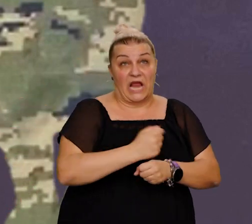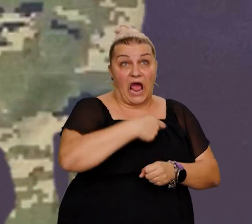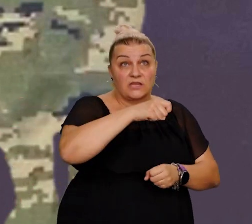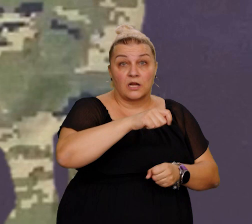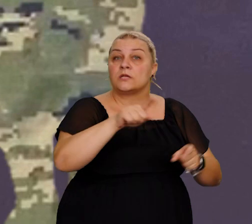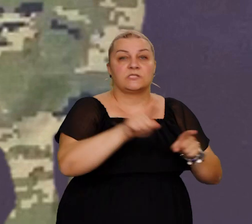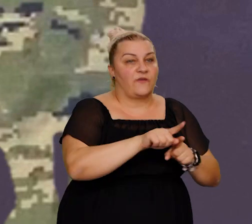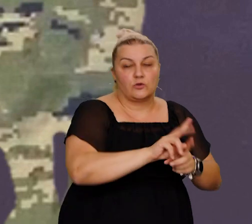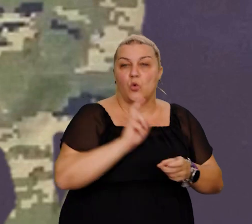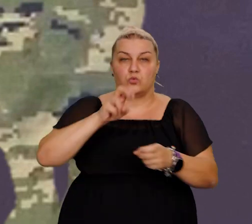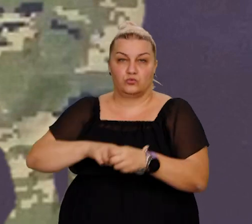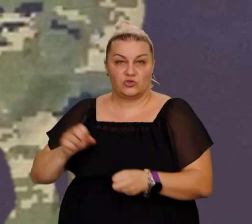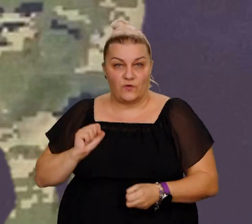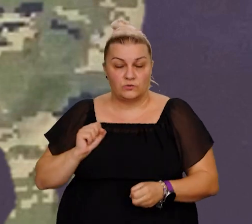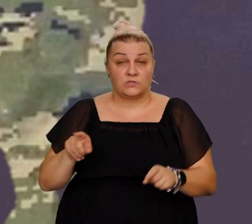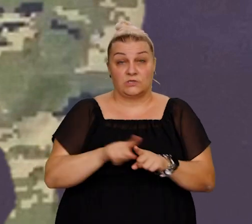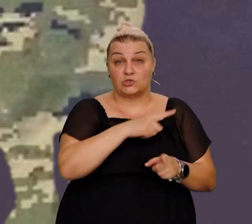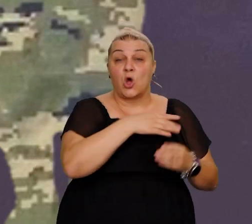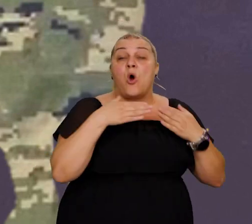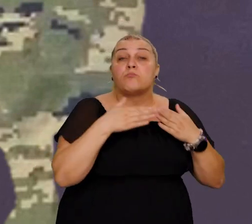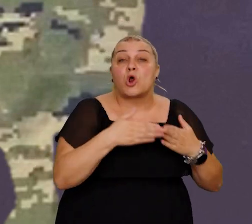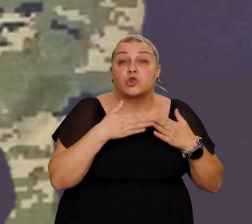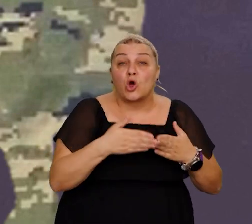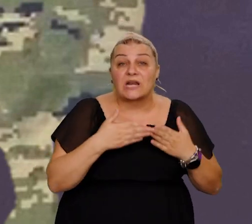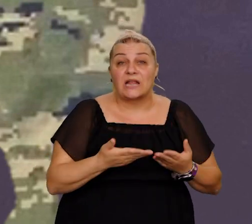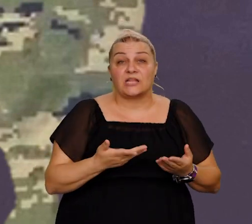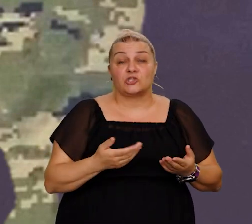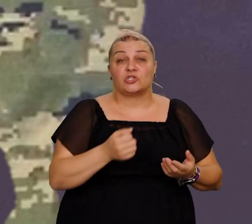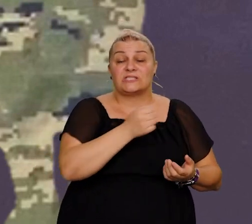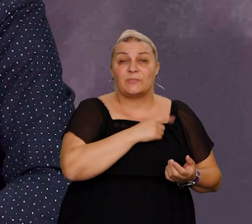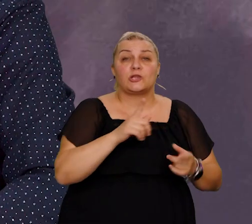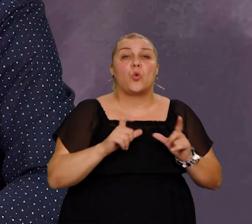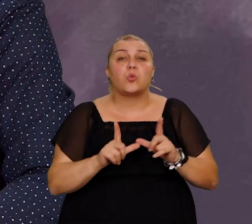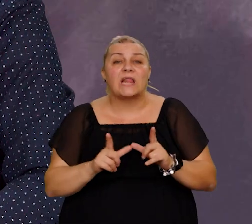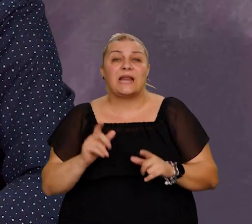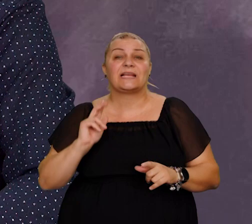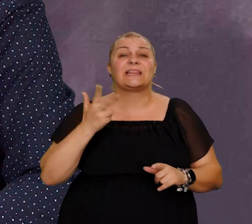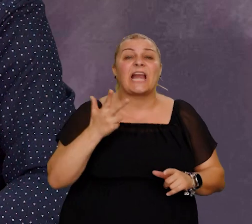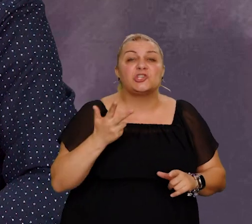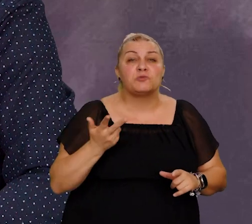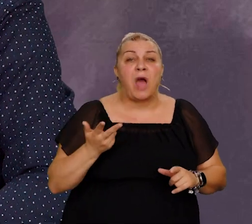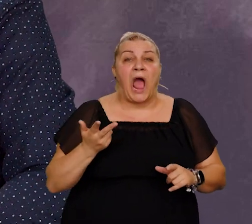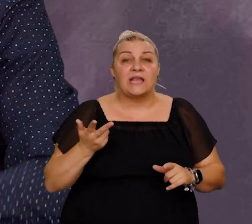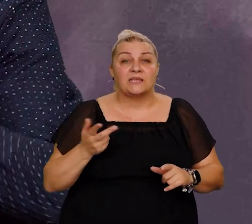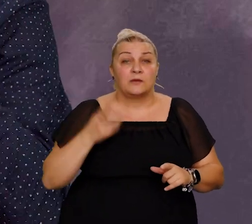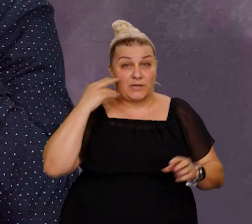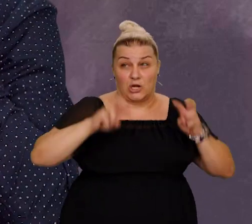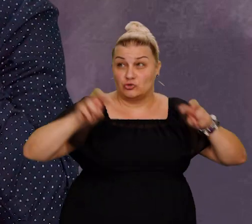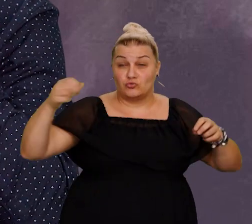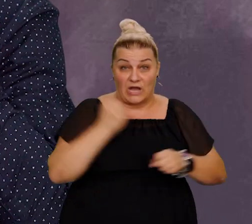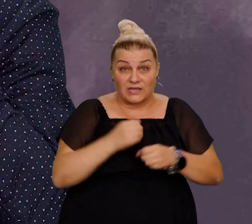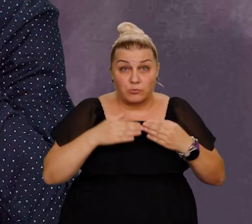na raspolaganje. Brodogradilište u kojem je radio veliki broj ljudi, recimo u Splitu, u Uljaniku, u 3. maju i tako